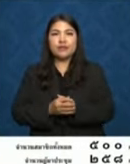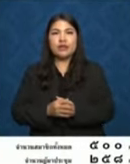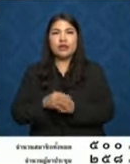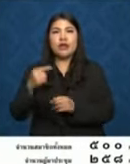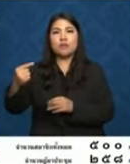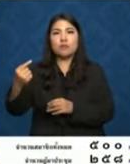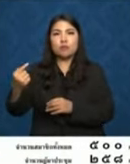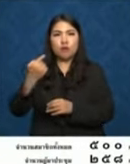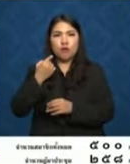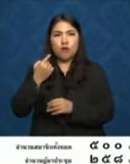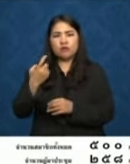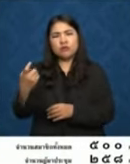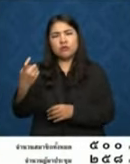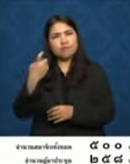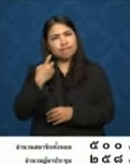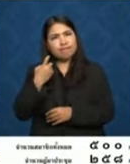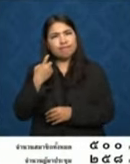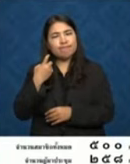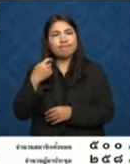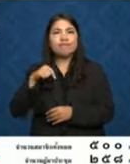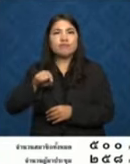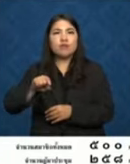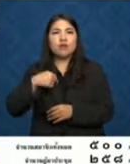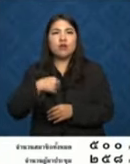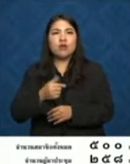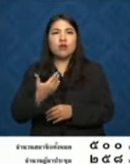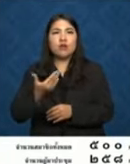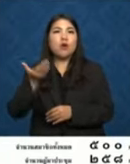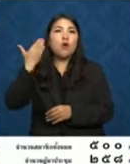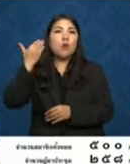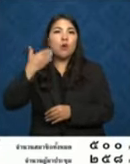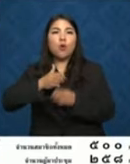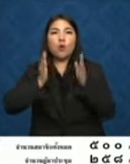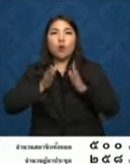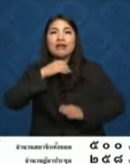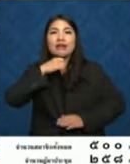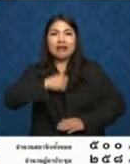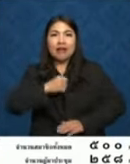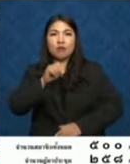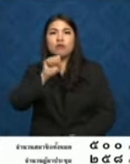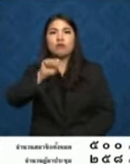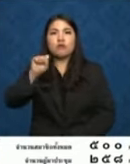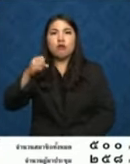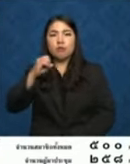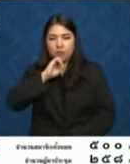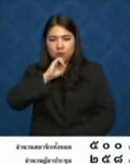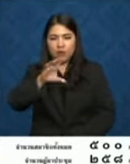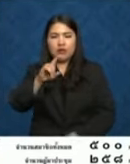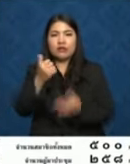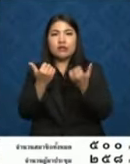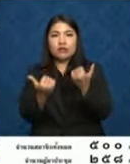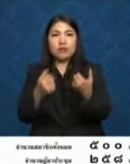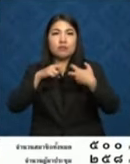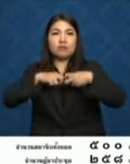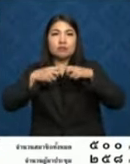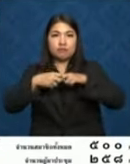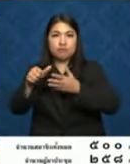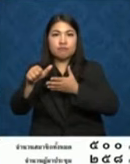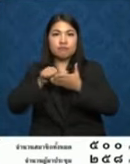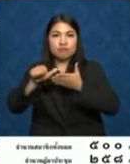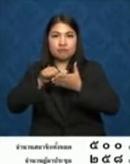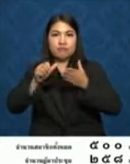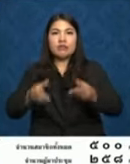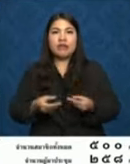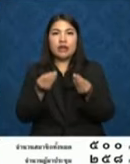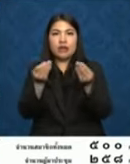หรือสอบถามหรือกล่าวจากท่านอดีตส.ส.สมชายสระชัยรุ่งเรืองให้รีบแก้ไขปัญหาให้กับพี่น้องประชาชน